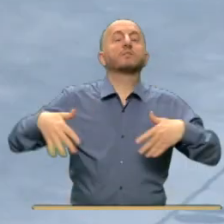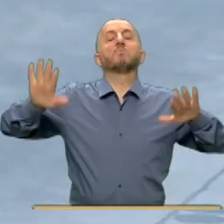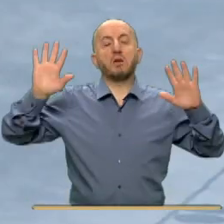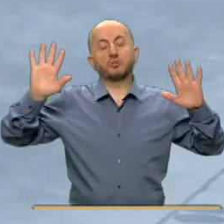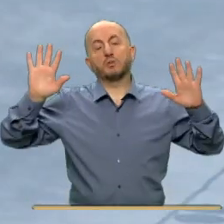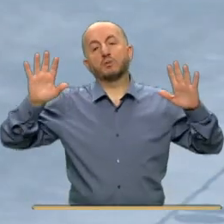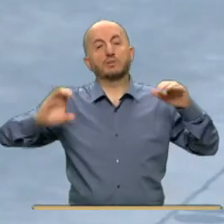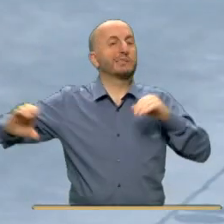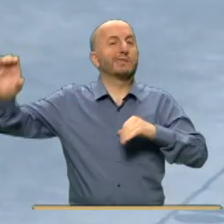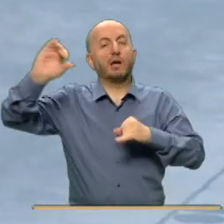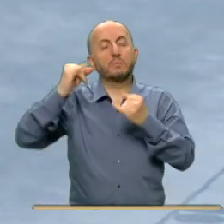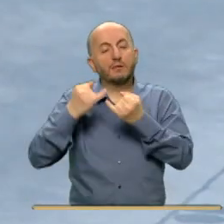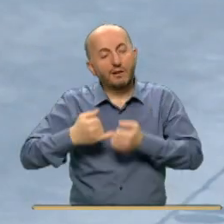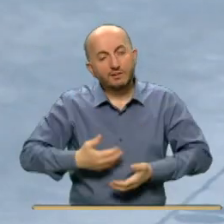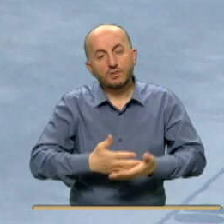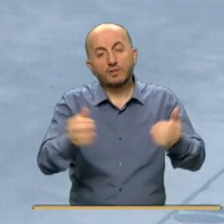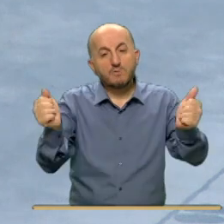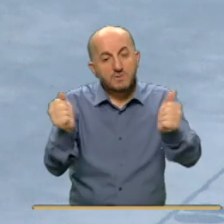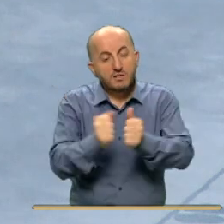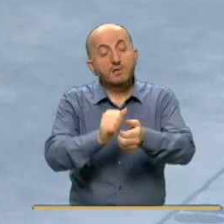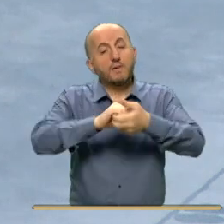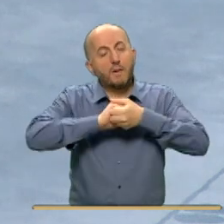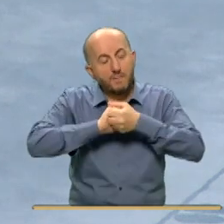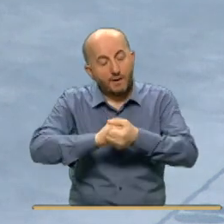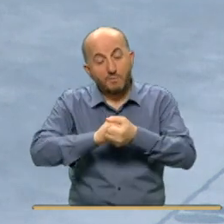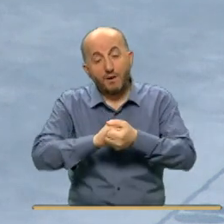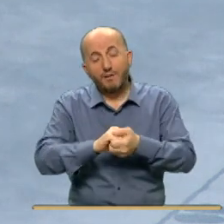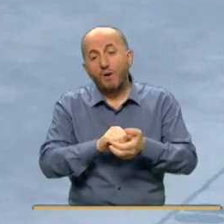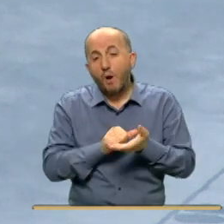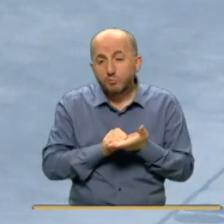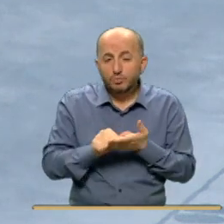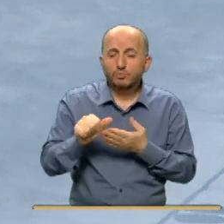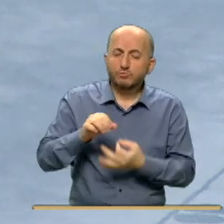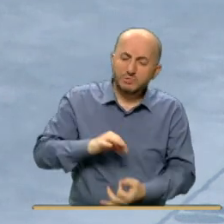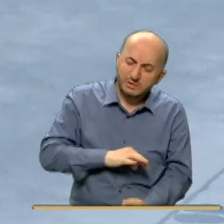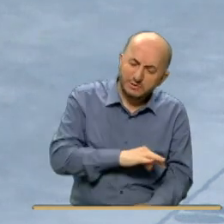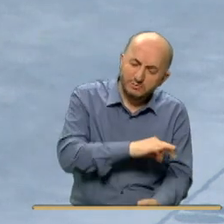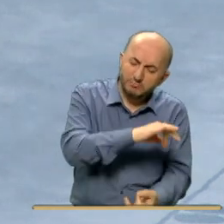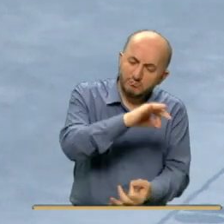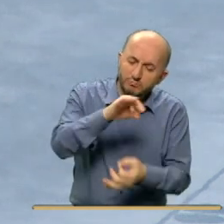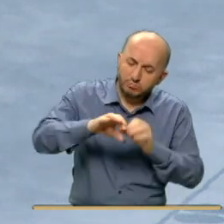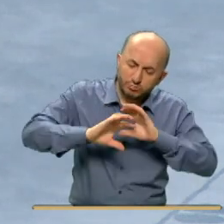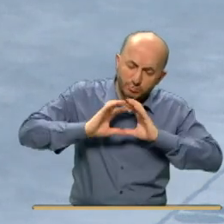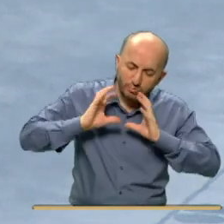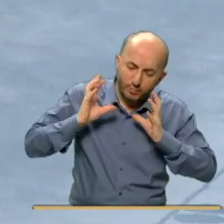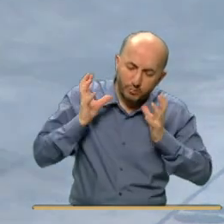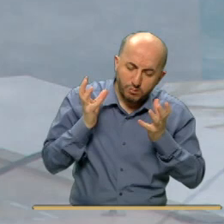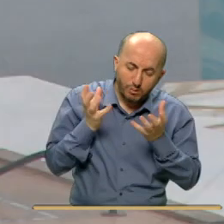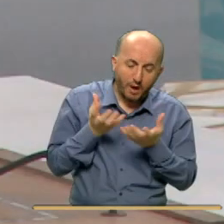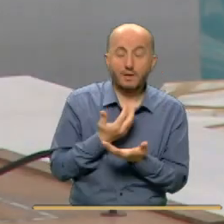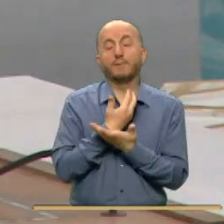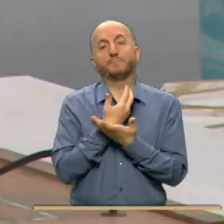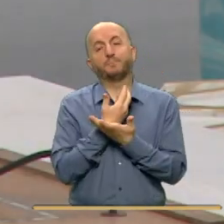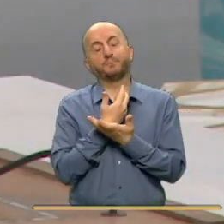O İslam'ın kardeşliğini, birlik, beraberliği bütün bir insanlığa alsın, bütün bir dünyaya